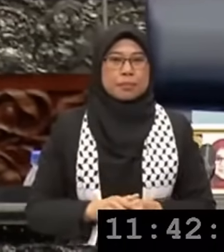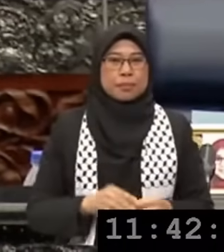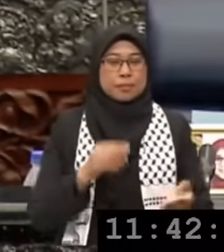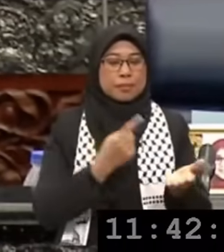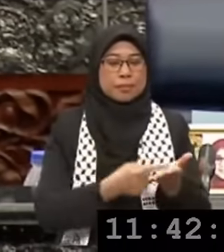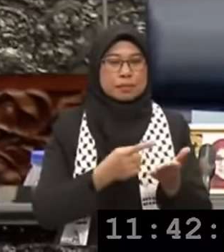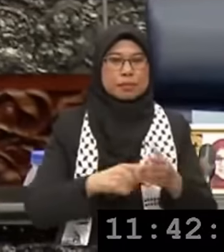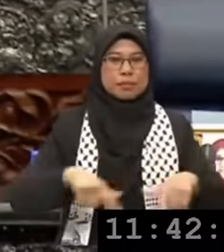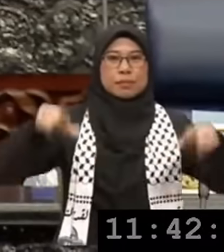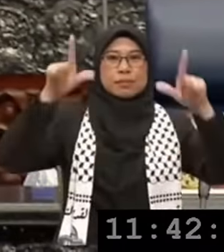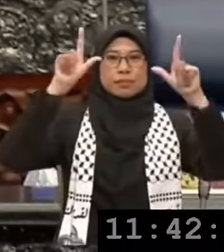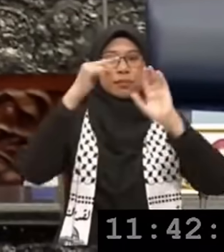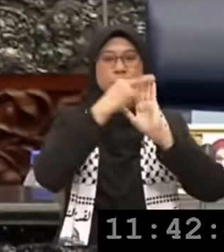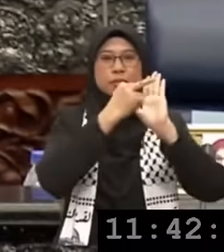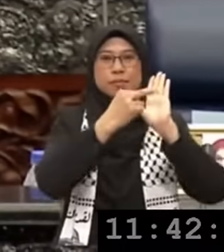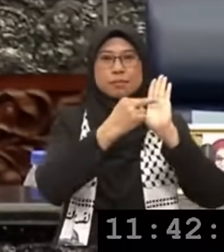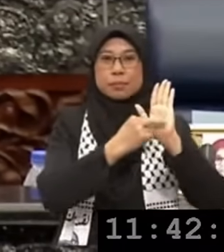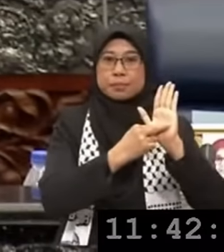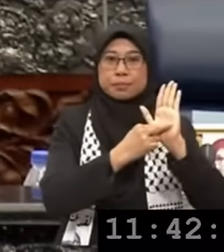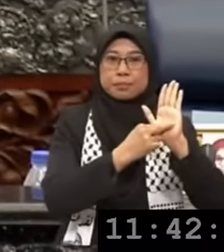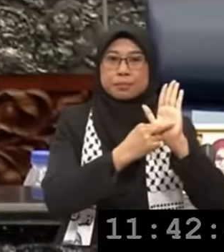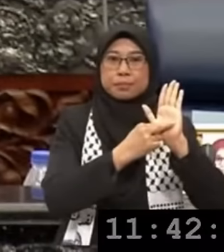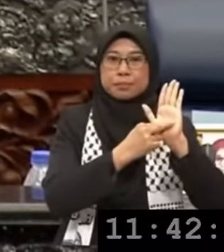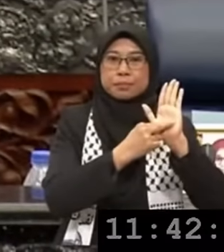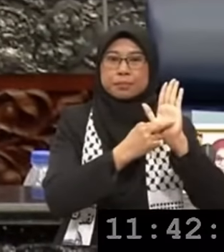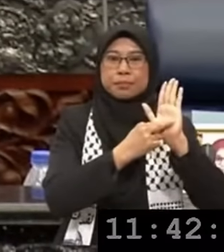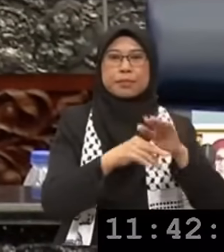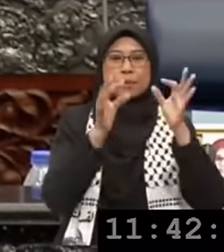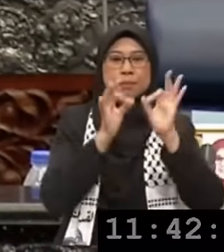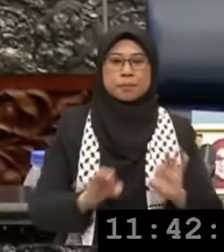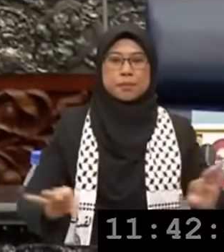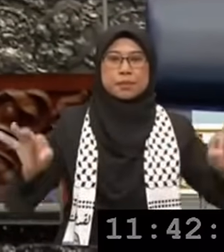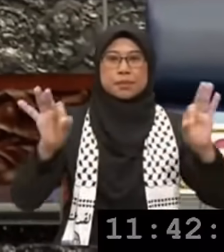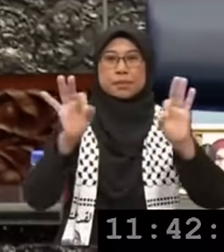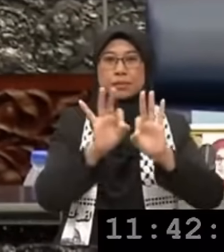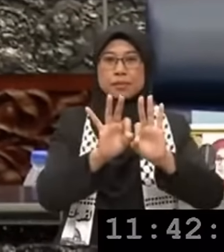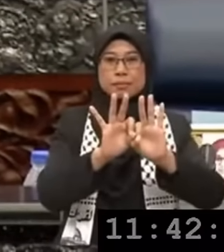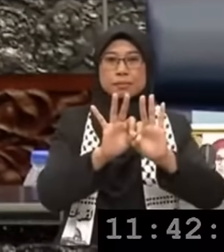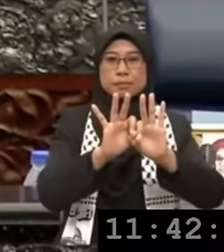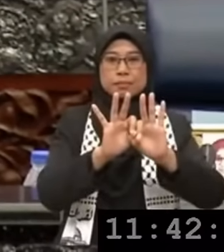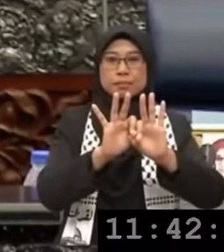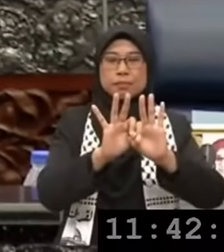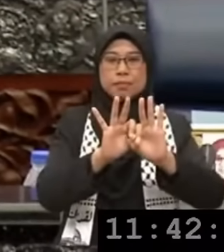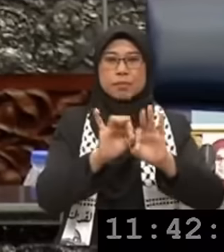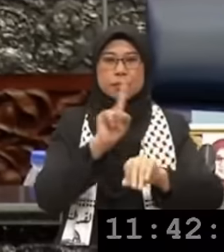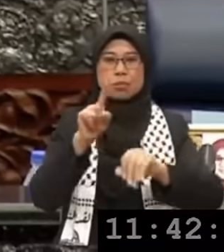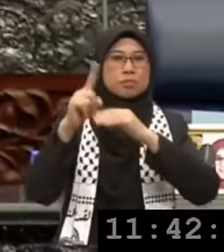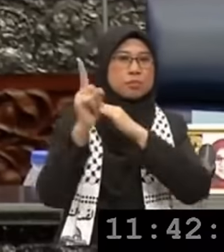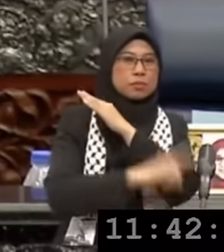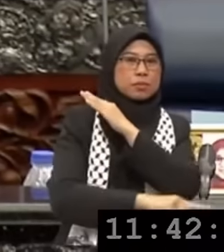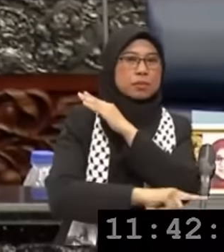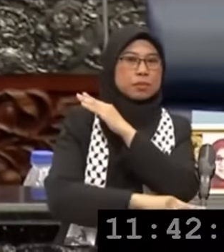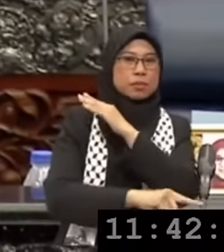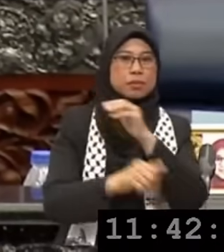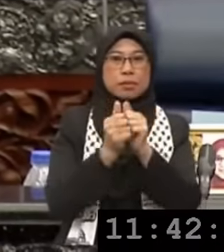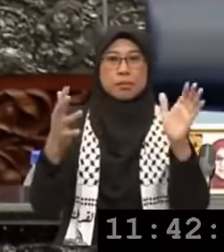tentang kedaulatan undang-undang atau rule of Law salah satu elemen yang penting adalah no punishment without Law